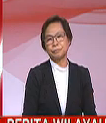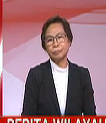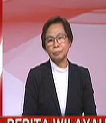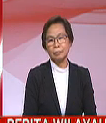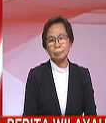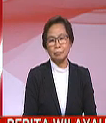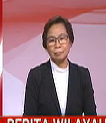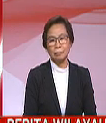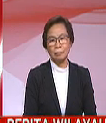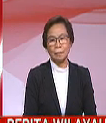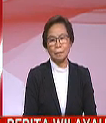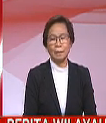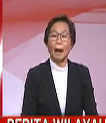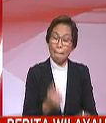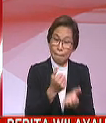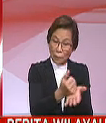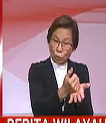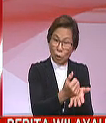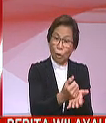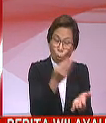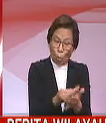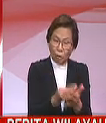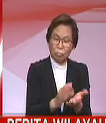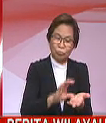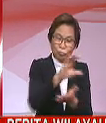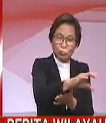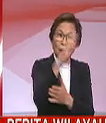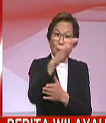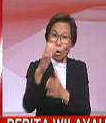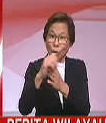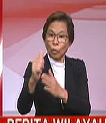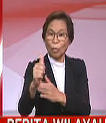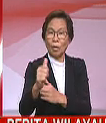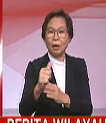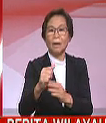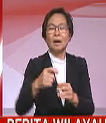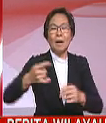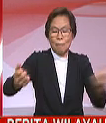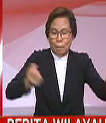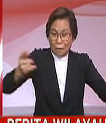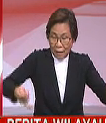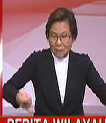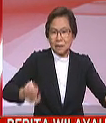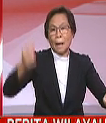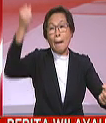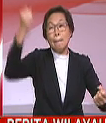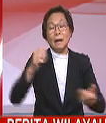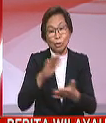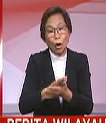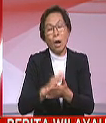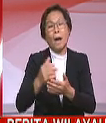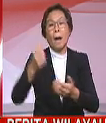Baik, dalam perkembangan sama, bantuan kewangan sekali beri sebanyak RM500 kepada pemandu teksi, bas sekolah, bas